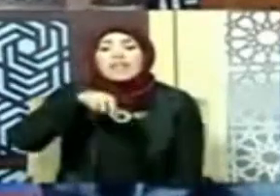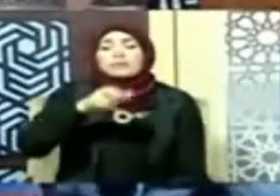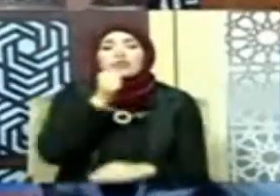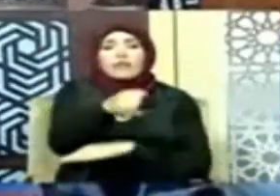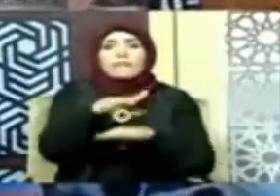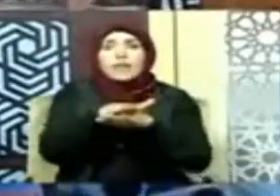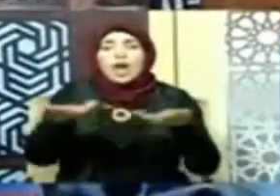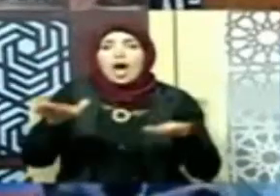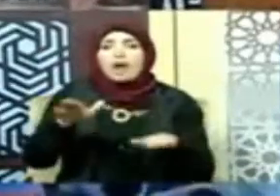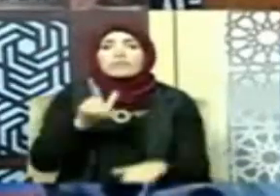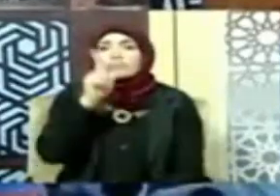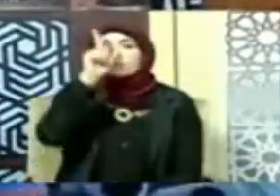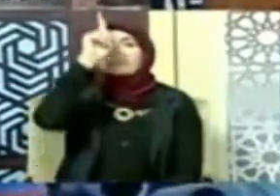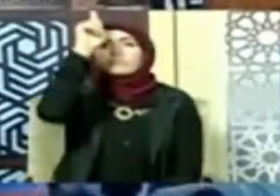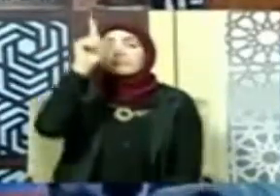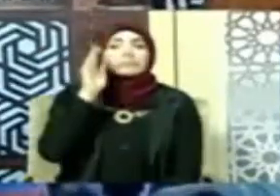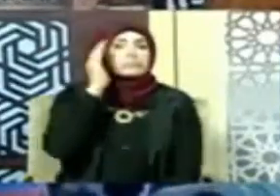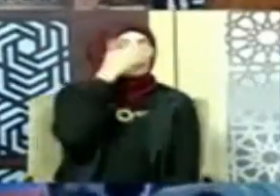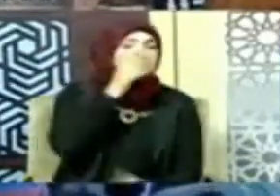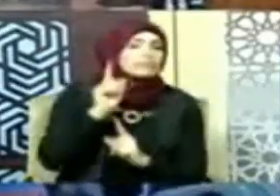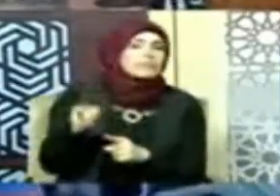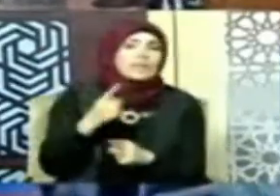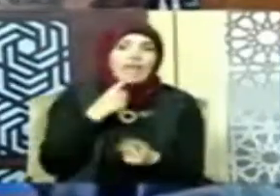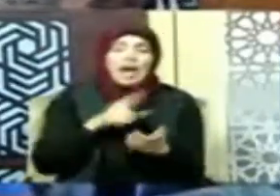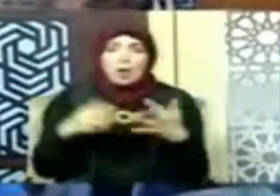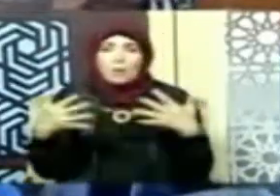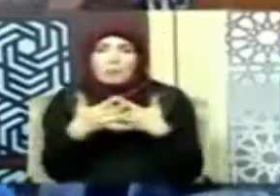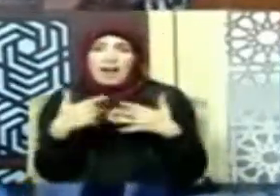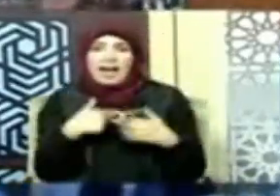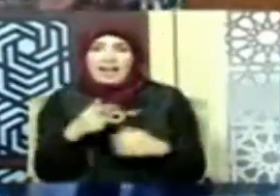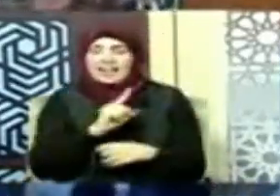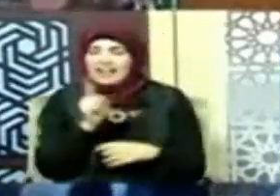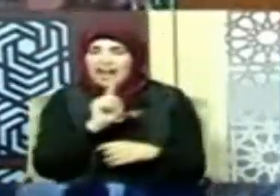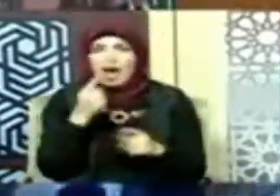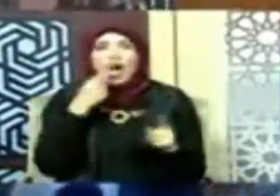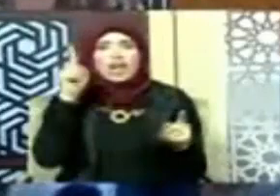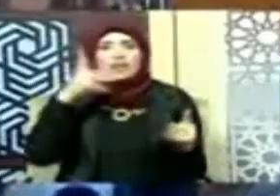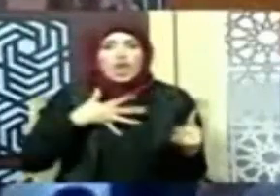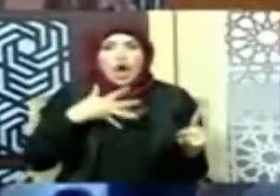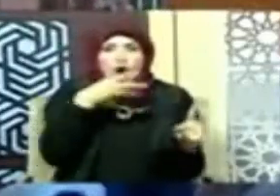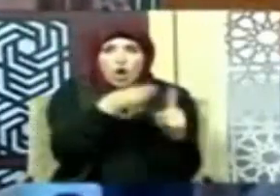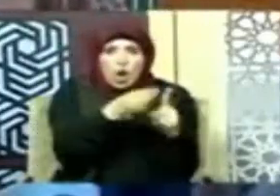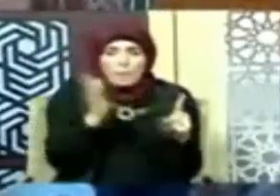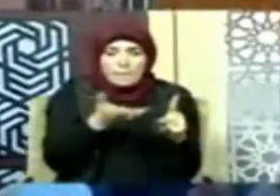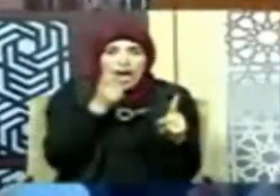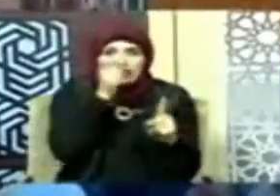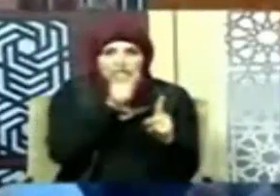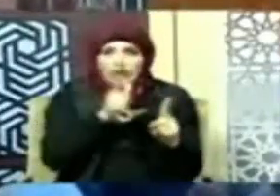مرحا، إن الله لا يحب كل مختال فخور.